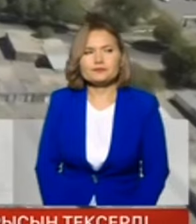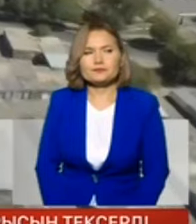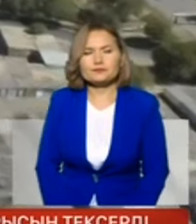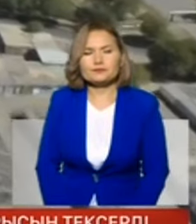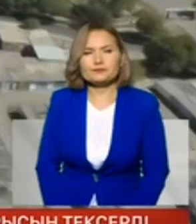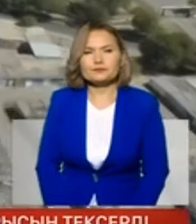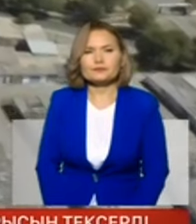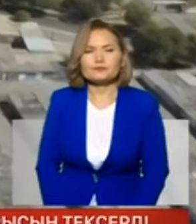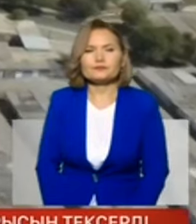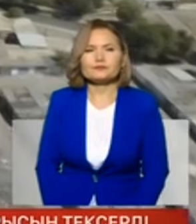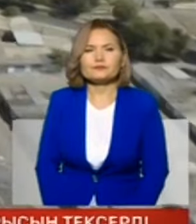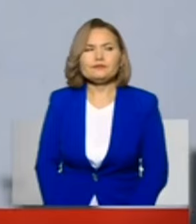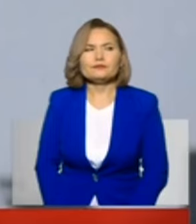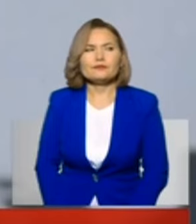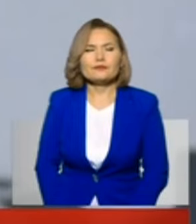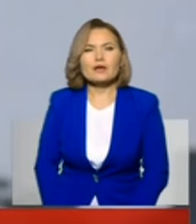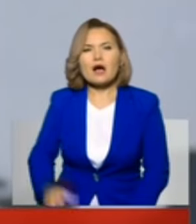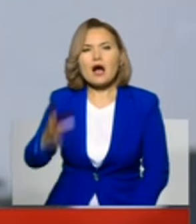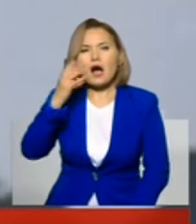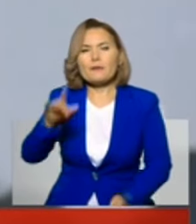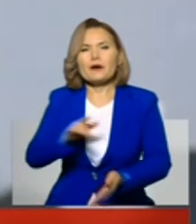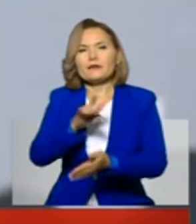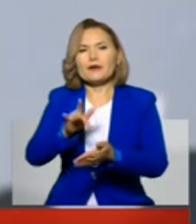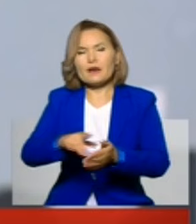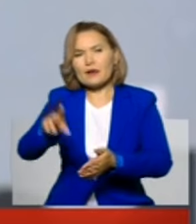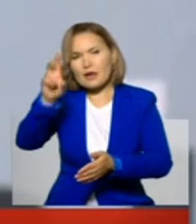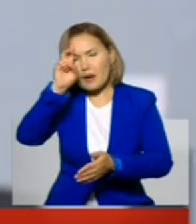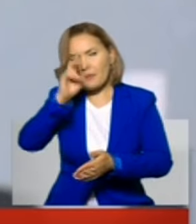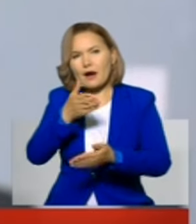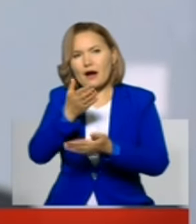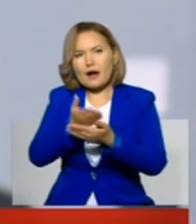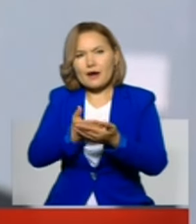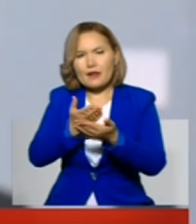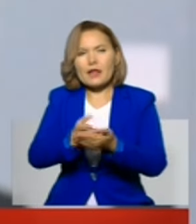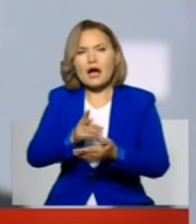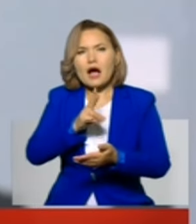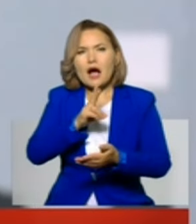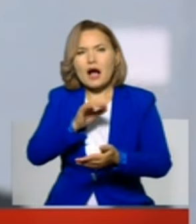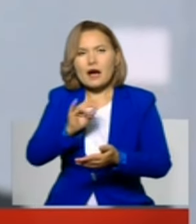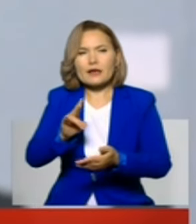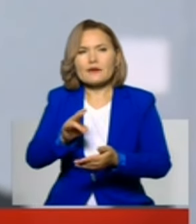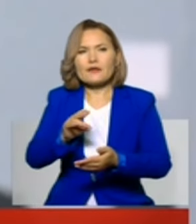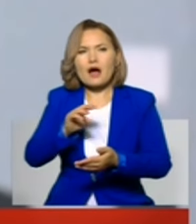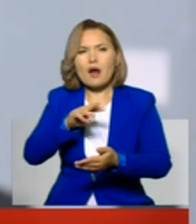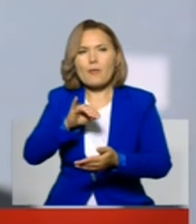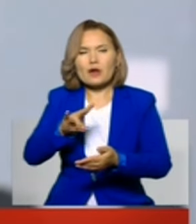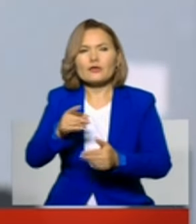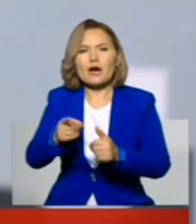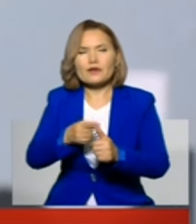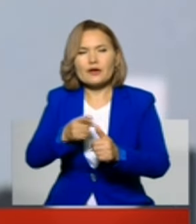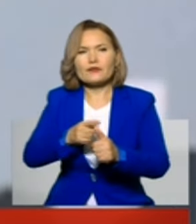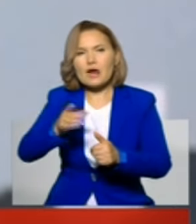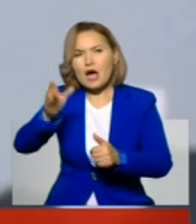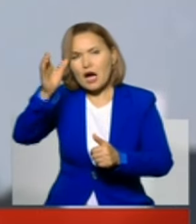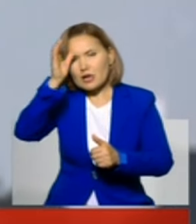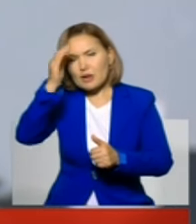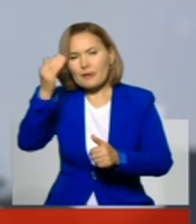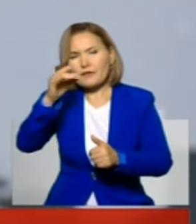арнасы, Астана. Алматыда мемлекеттік кеңесші Ерлан Қарин Әлкей Марғұлан атындағы археология